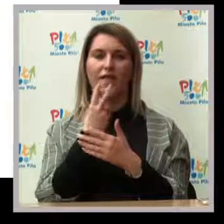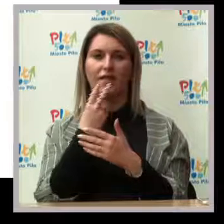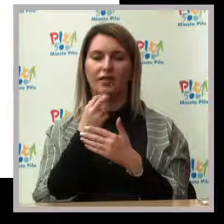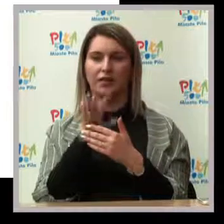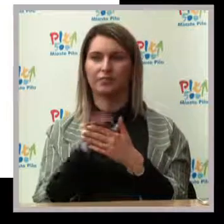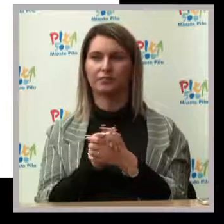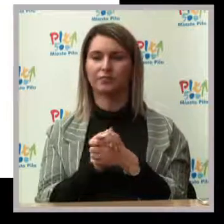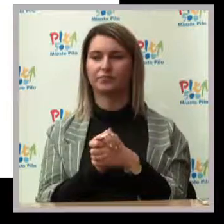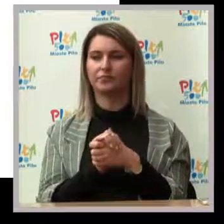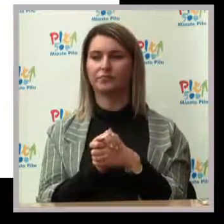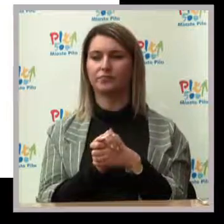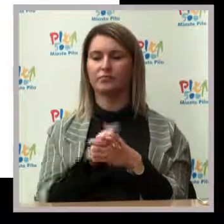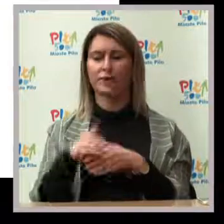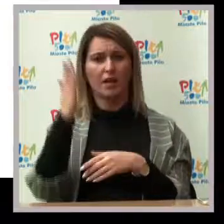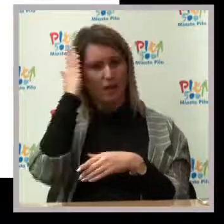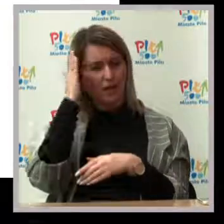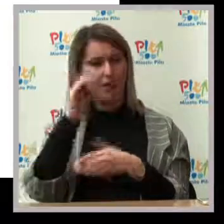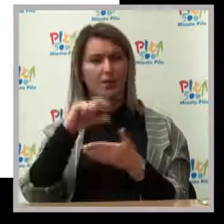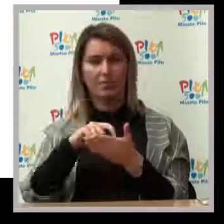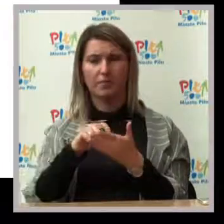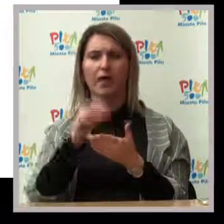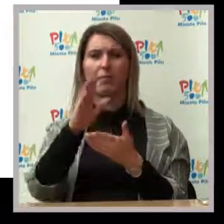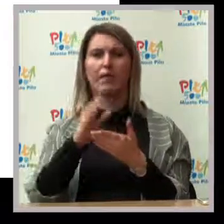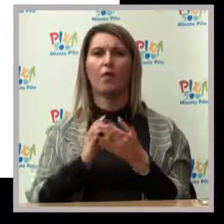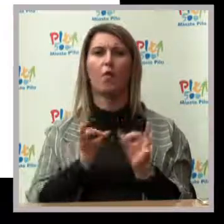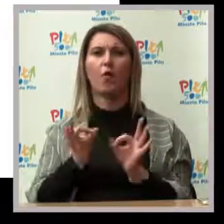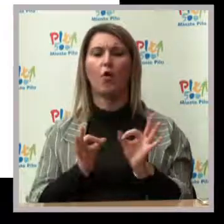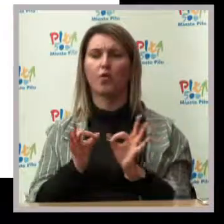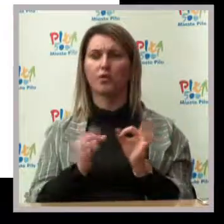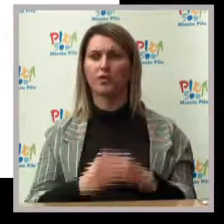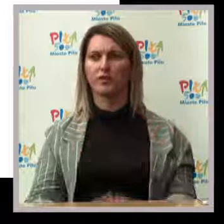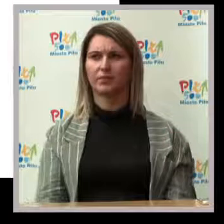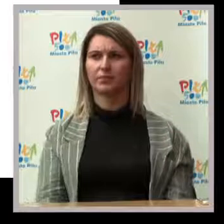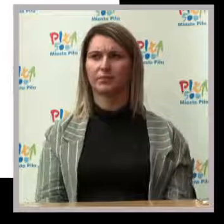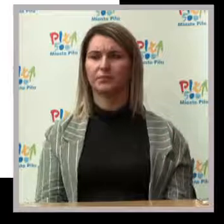te mieszkania, które będą tam budowane, w szczególności były